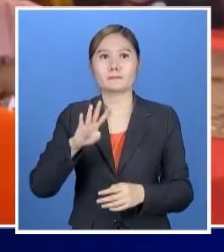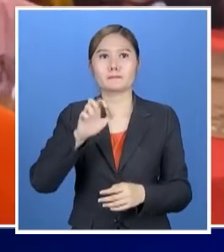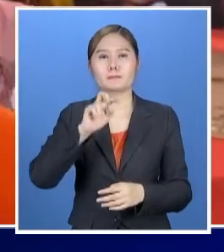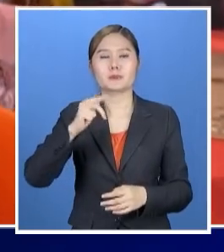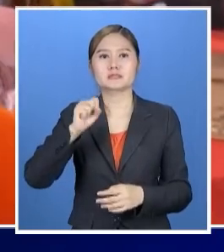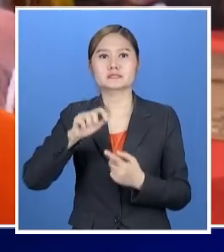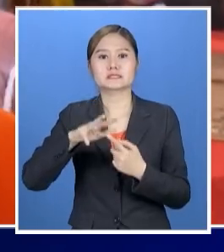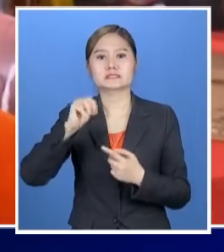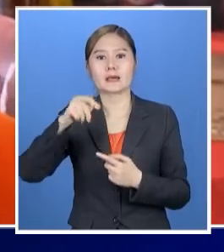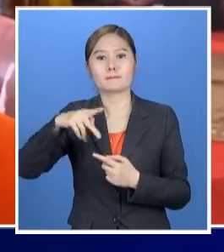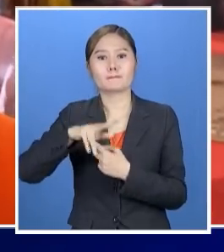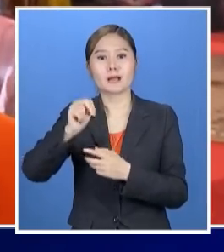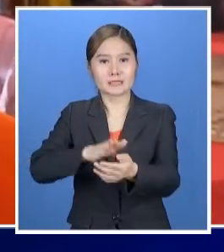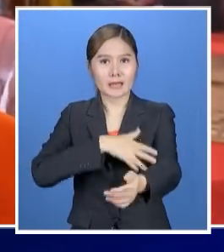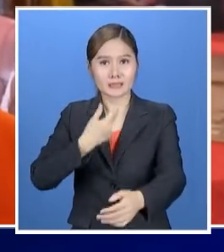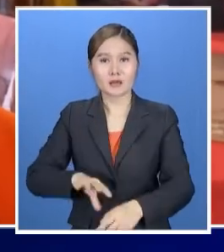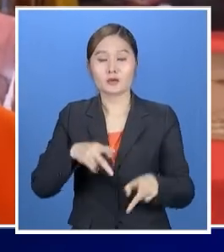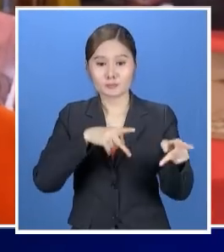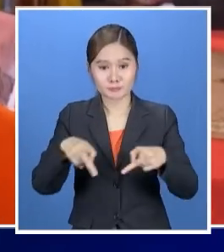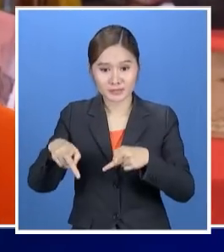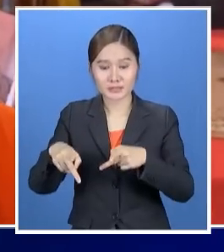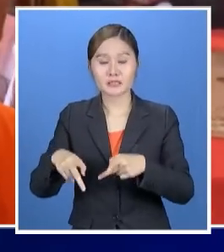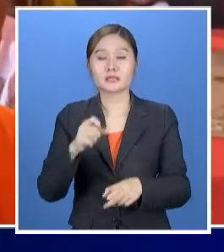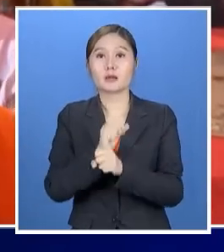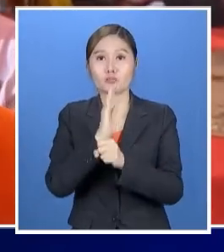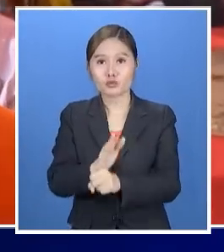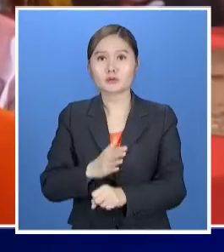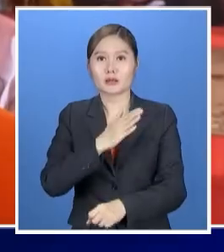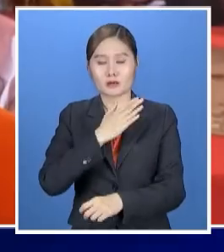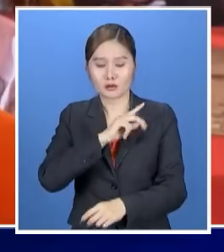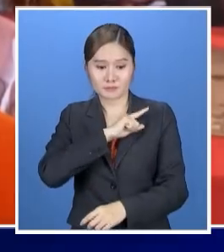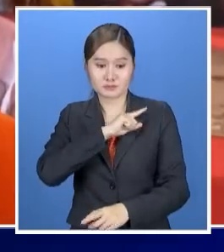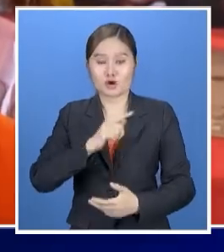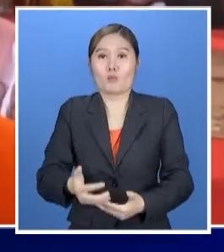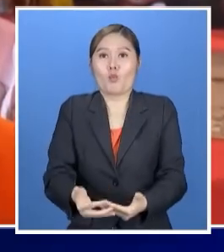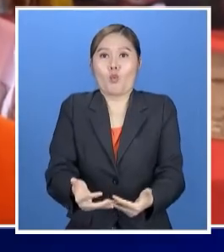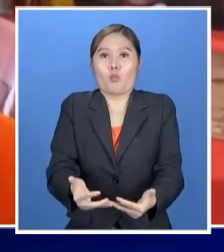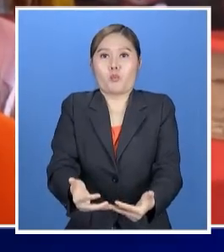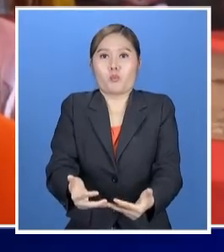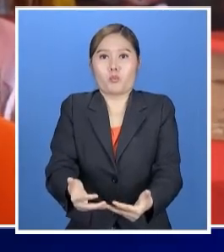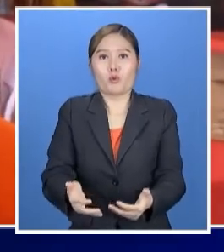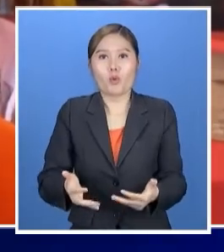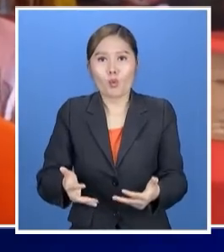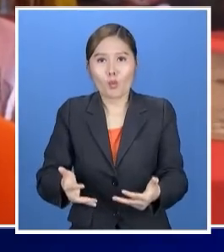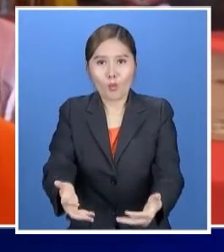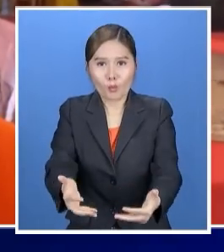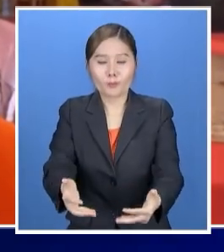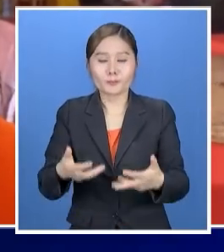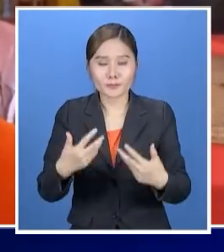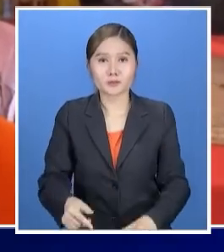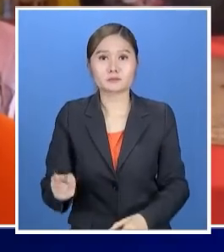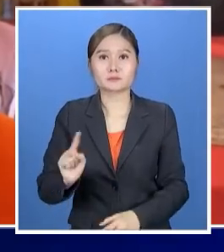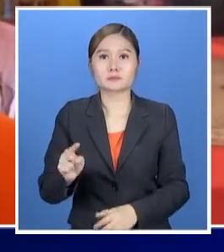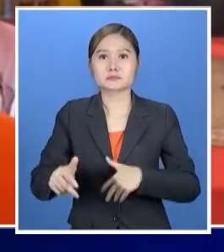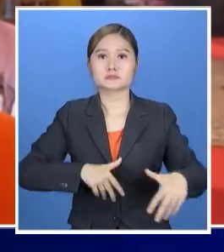มานานและพอมีพิธีสมโพธิ์ปุ๊บท่านก็เป็นคนอุ้มนะฮะแล้วก็ปรากฏว่าทางด้าน